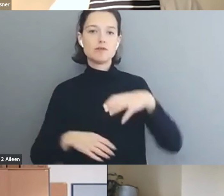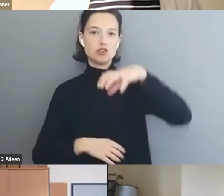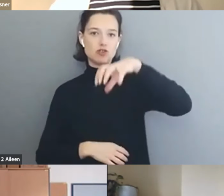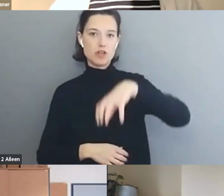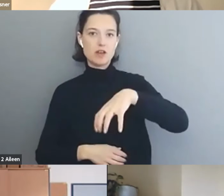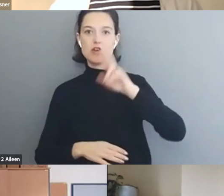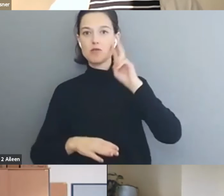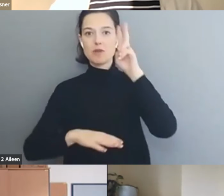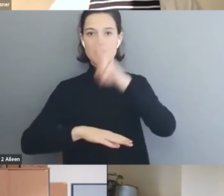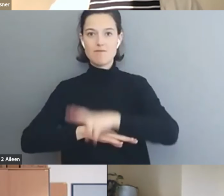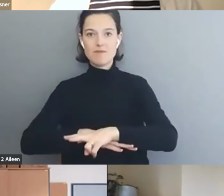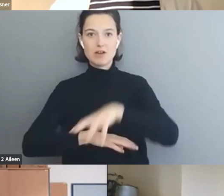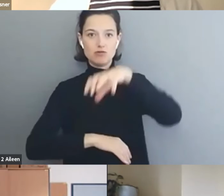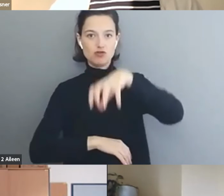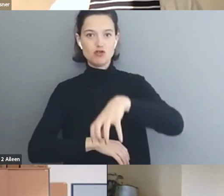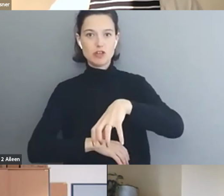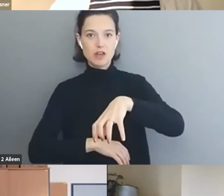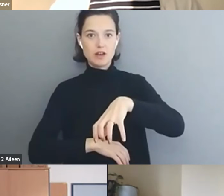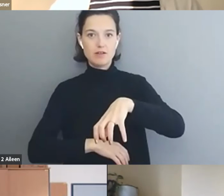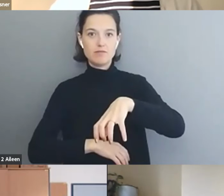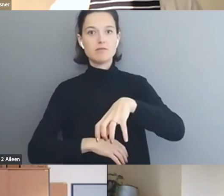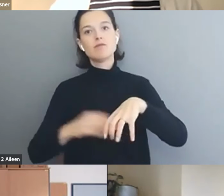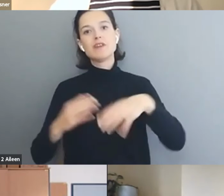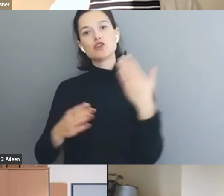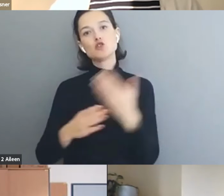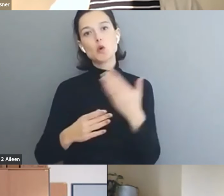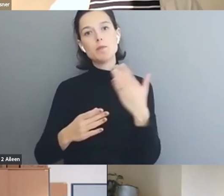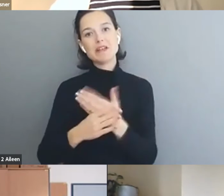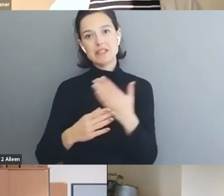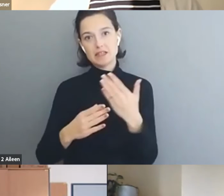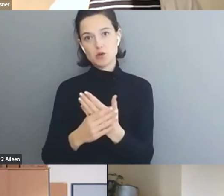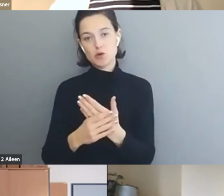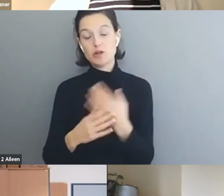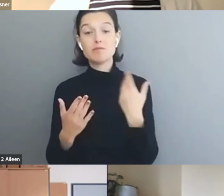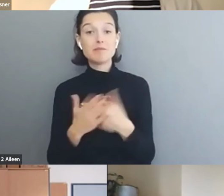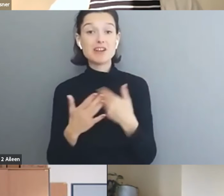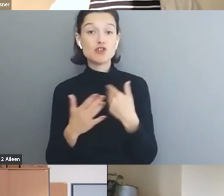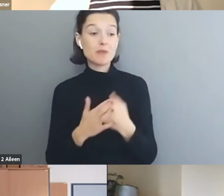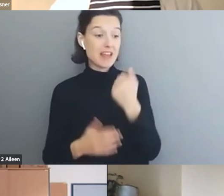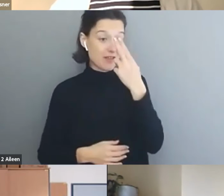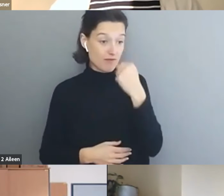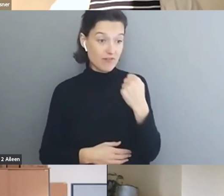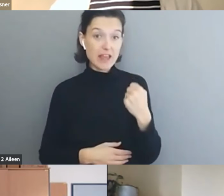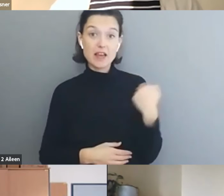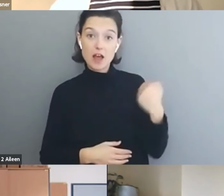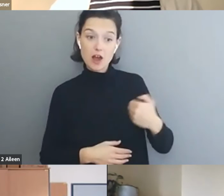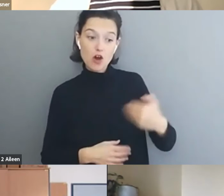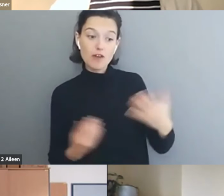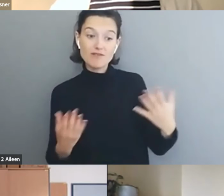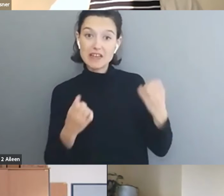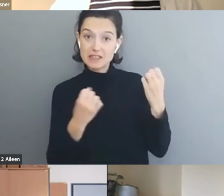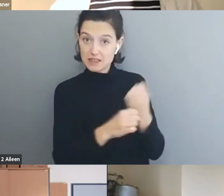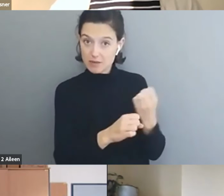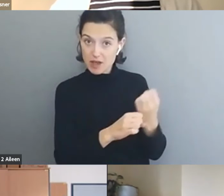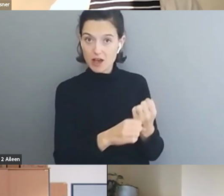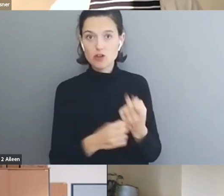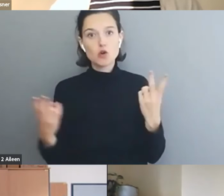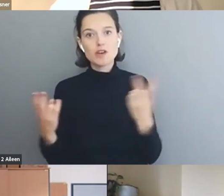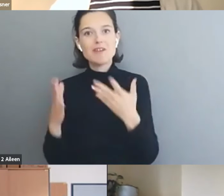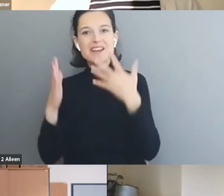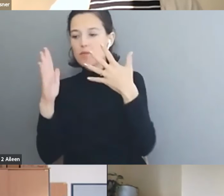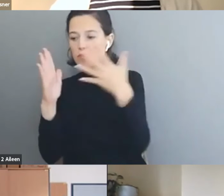Practice Dokumentation zu erstellen. Also welche Fehler werden oft gemacht? Was fällt in Prüfungen besonders oft auf? Und wie kann man